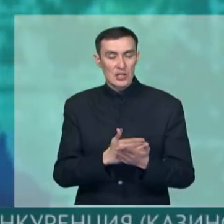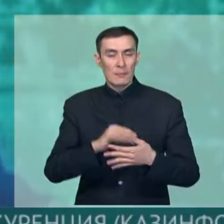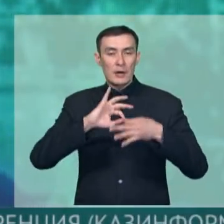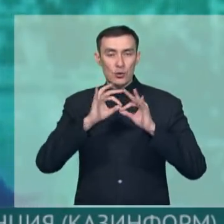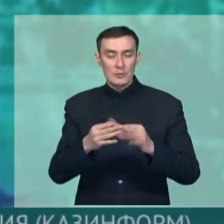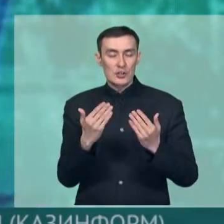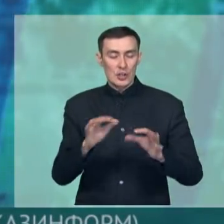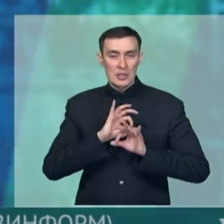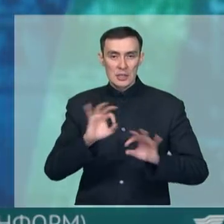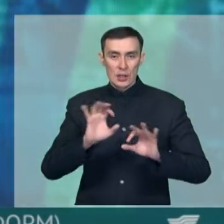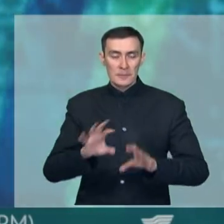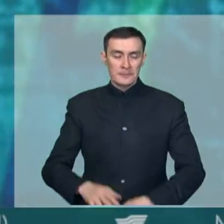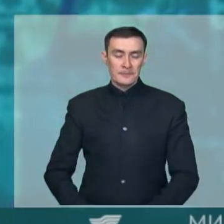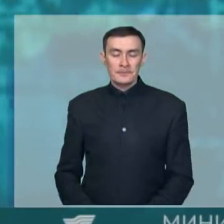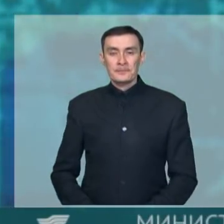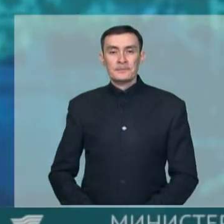Подробнее Камила Тастанбекова.